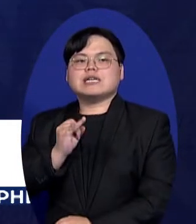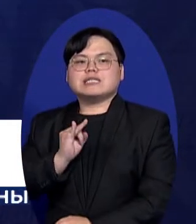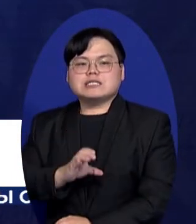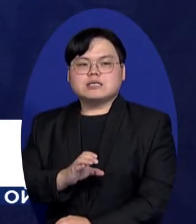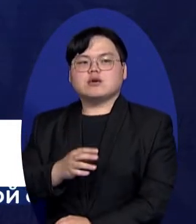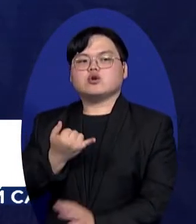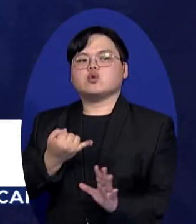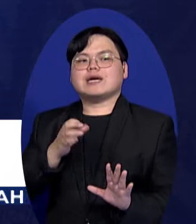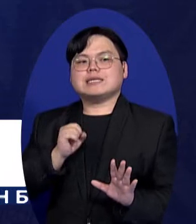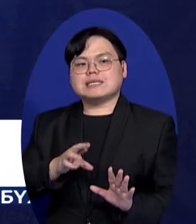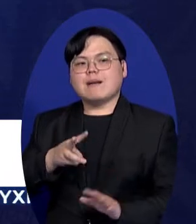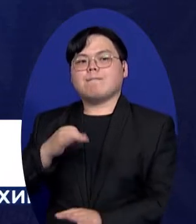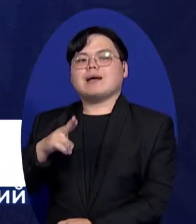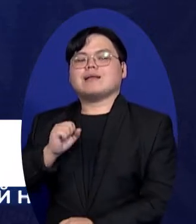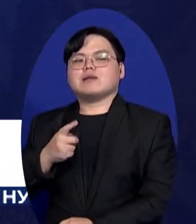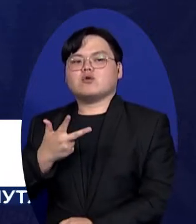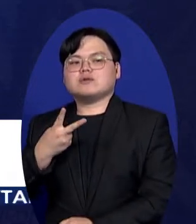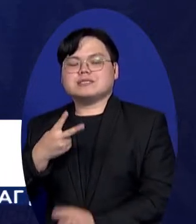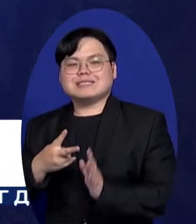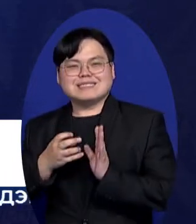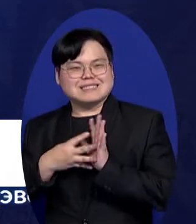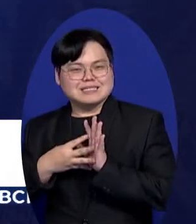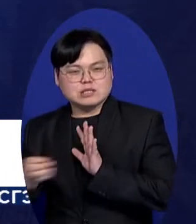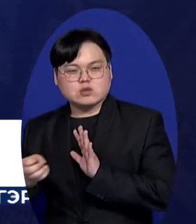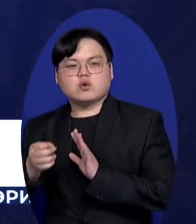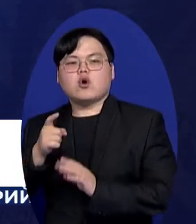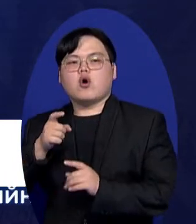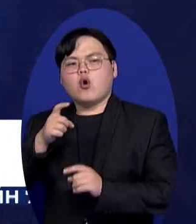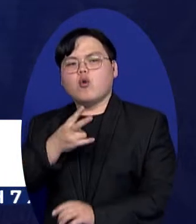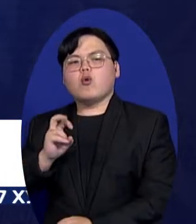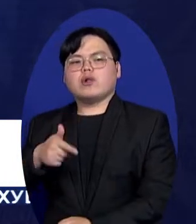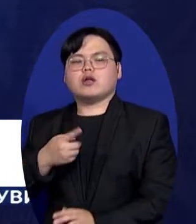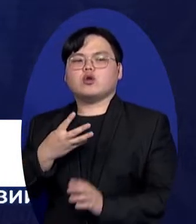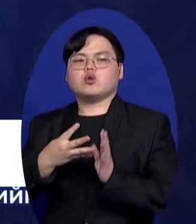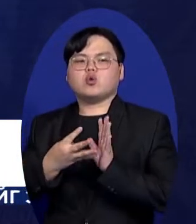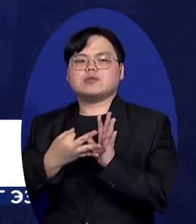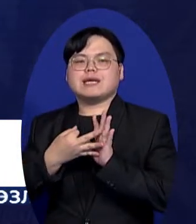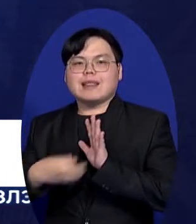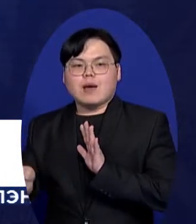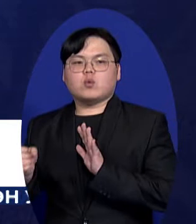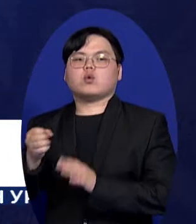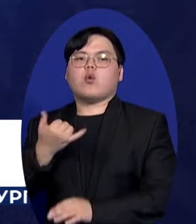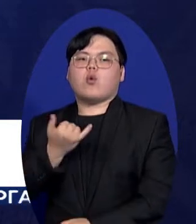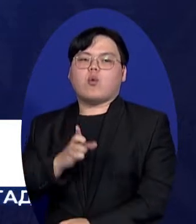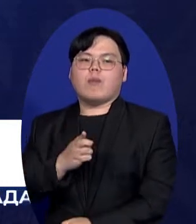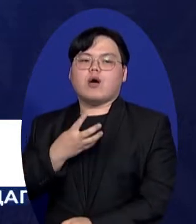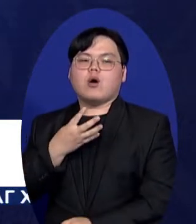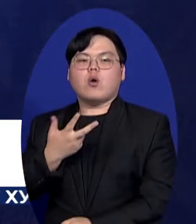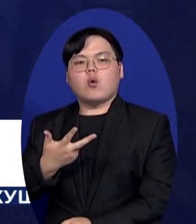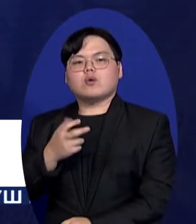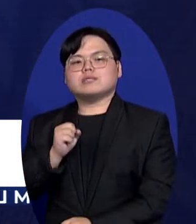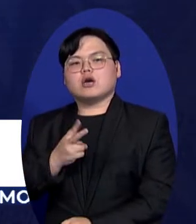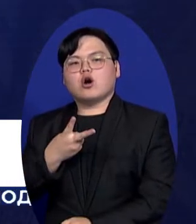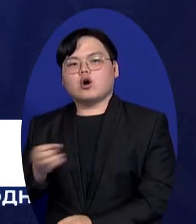сургууль 6 сая, мандах их сургууль 3 сая 900,000, хүмүүнлэгийн ухааны их сургууль 4 сая 800, Улаанбаатар их сургууль